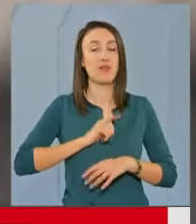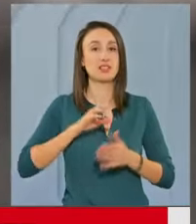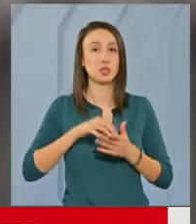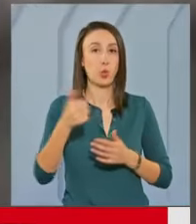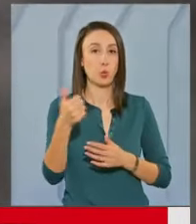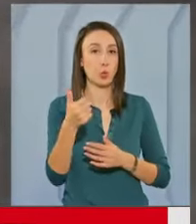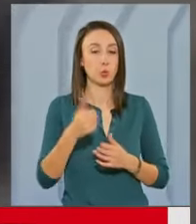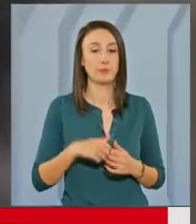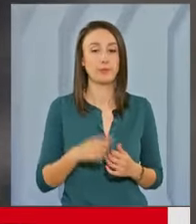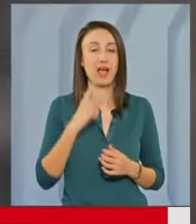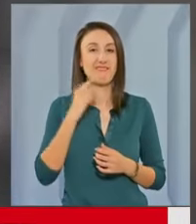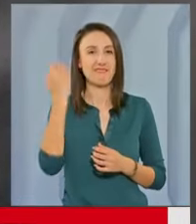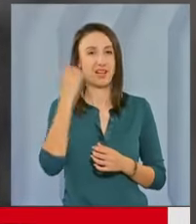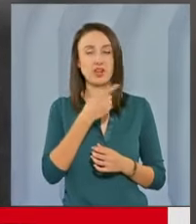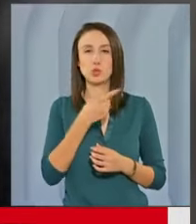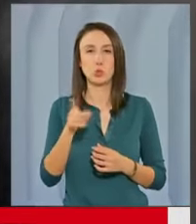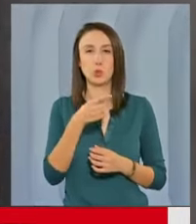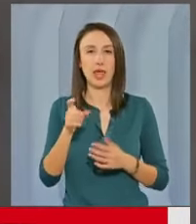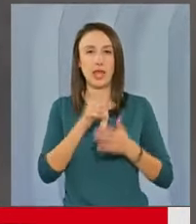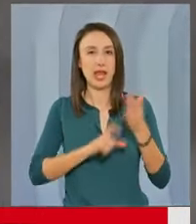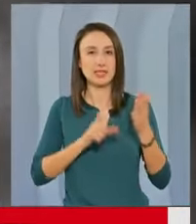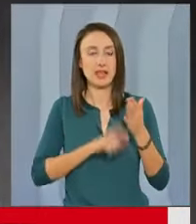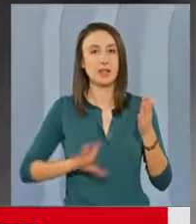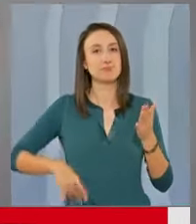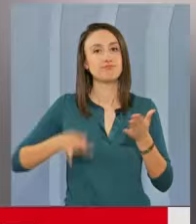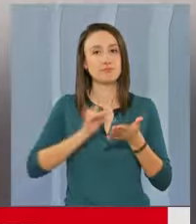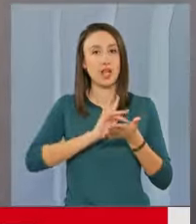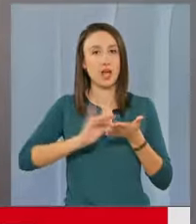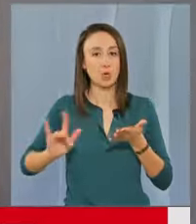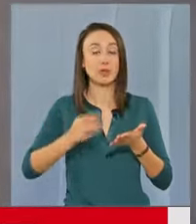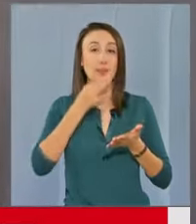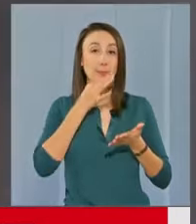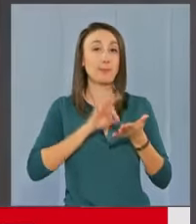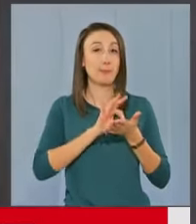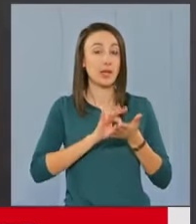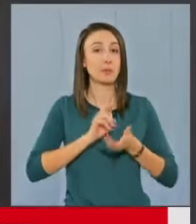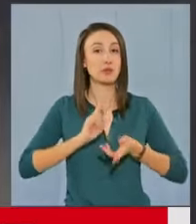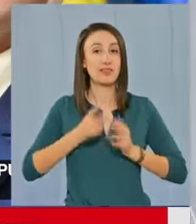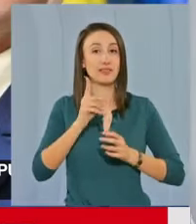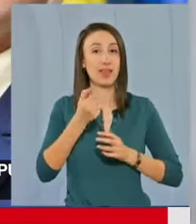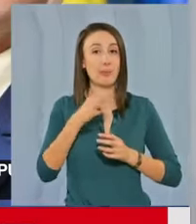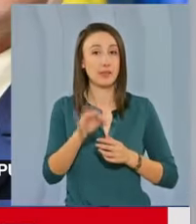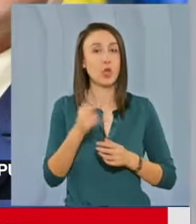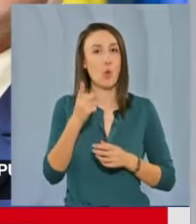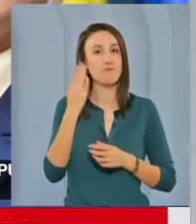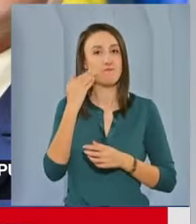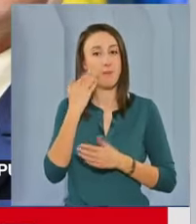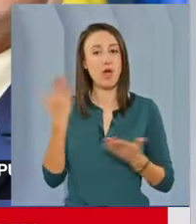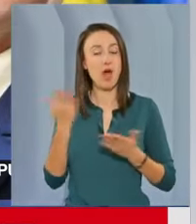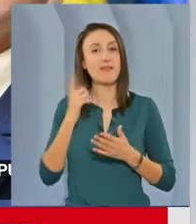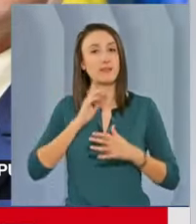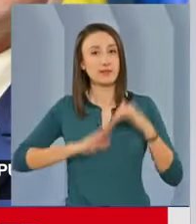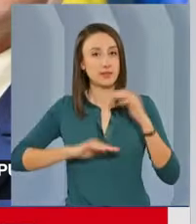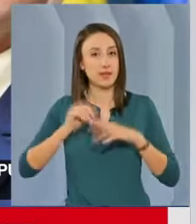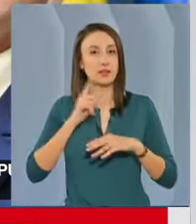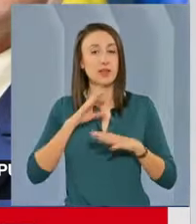1 al capitalei a falsificat sute de rețete compensate pentru medicamentul care tratează diabetul. O femeie care avea